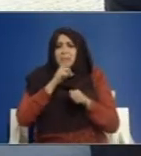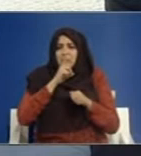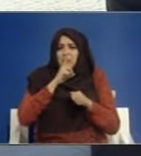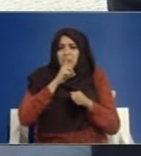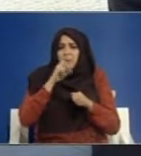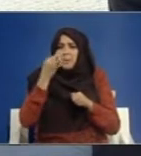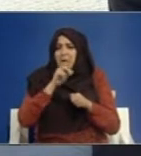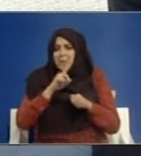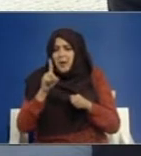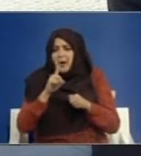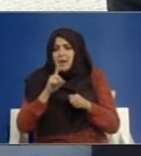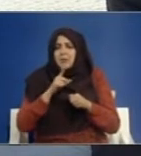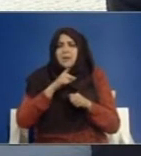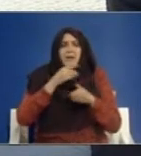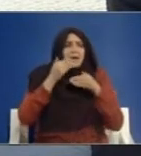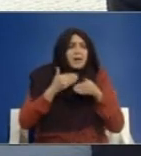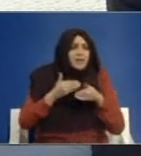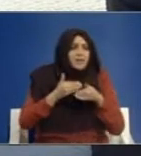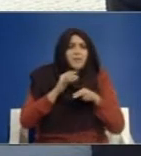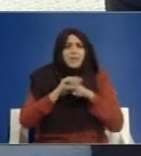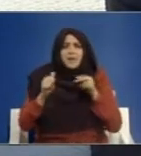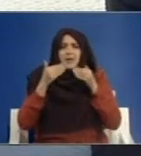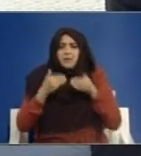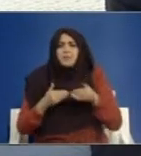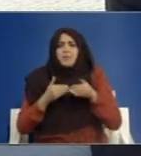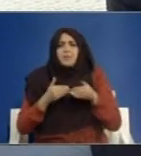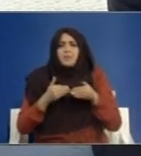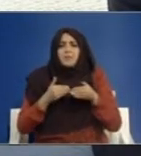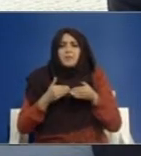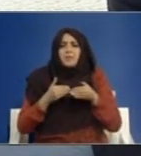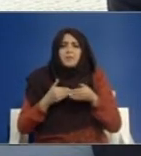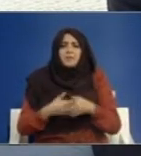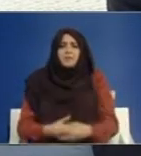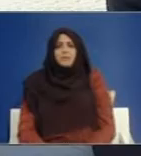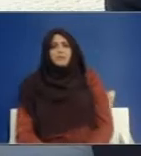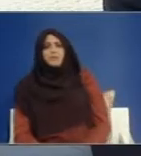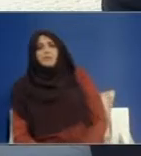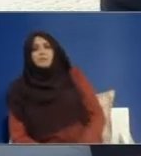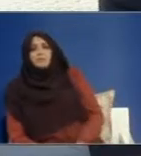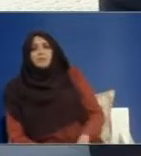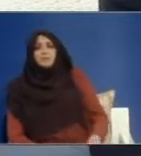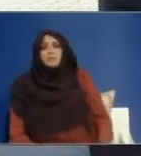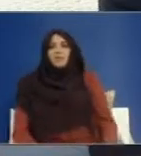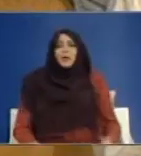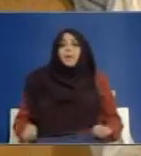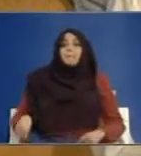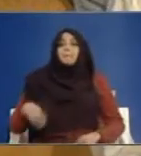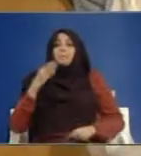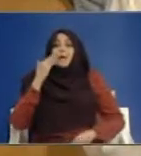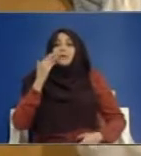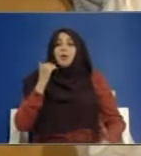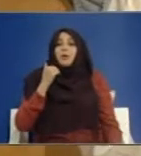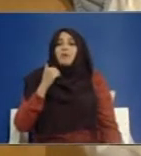عن أفعال، الكف، يعني الكف كما نتعلم في الصيام، يعني كظم الغيظ؟ ما